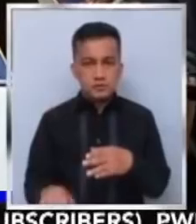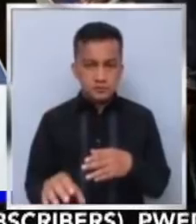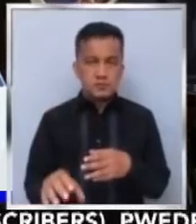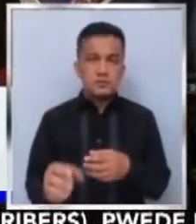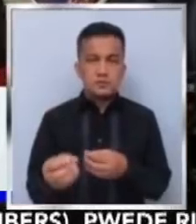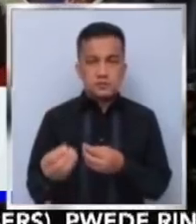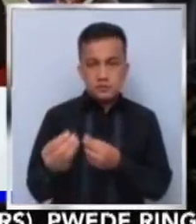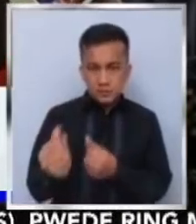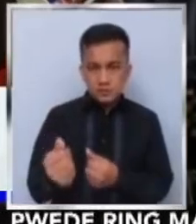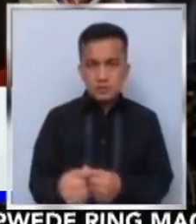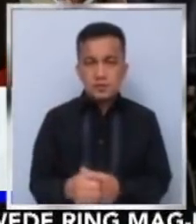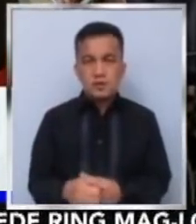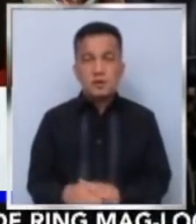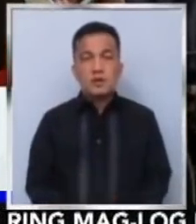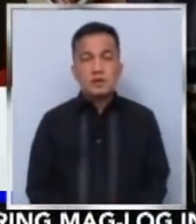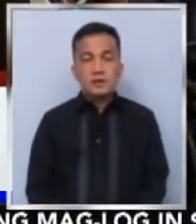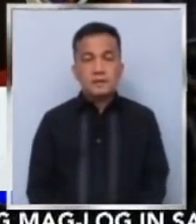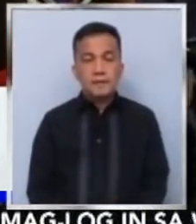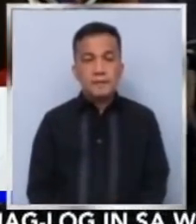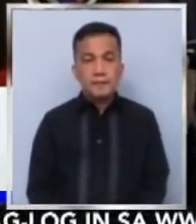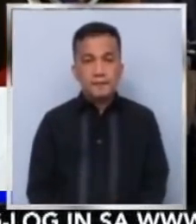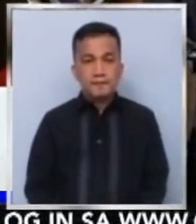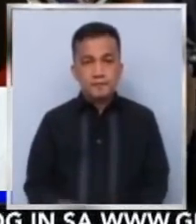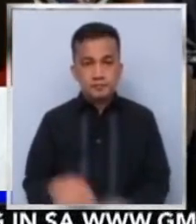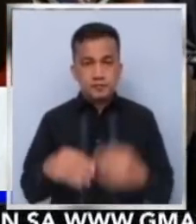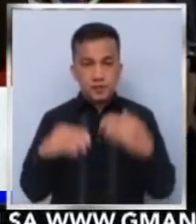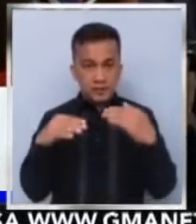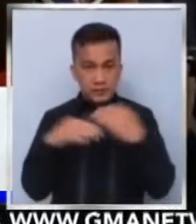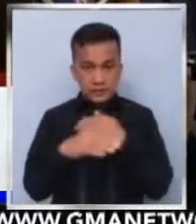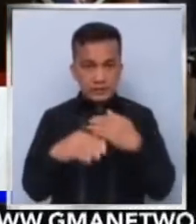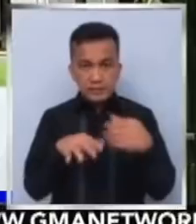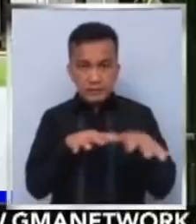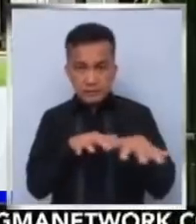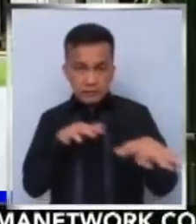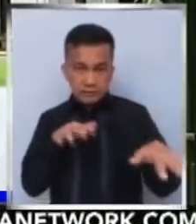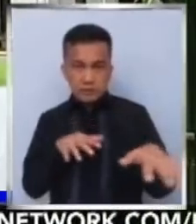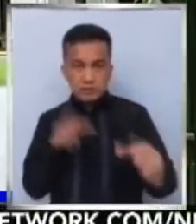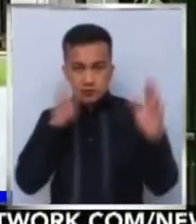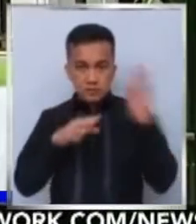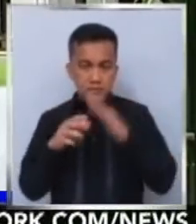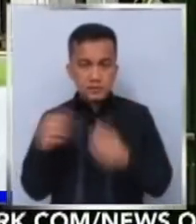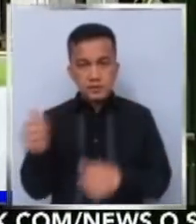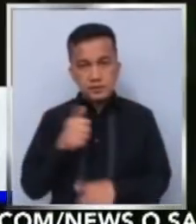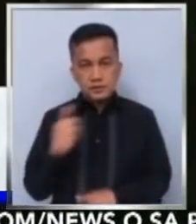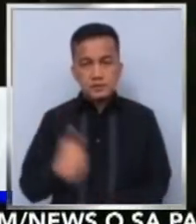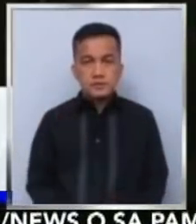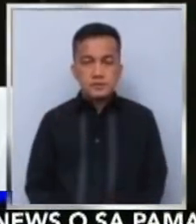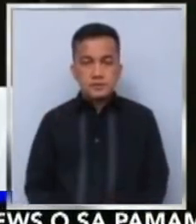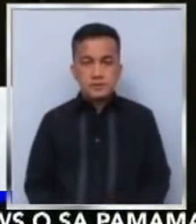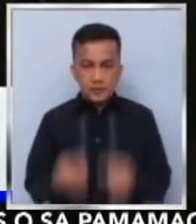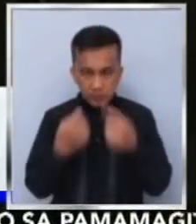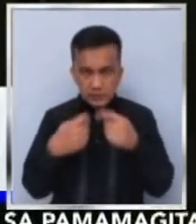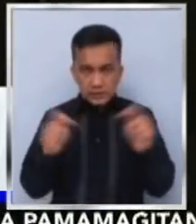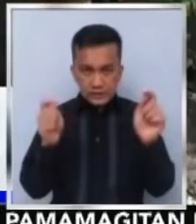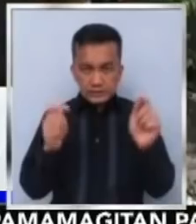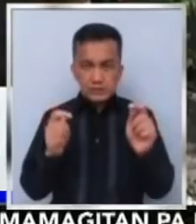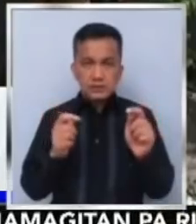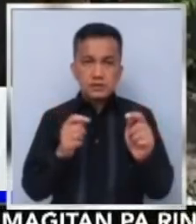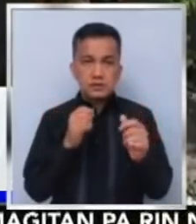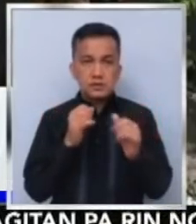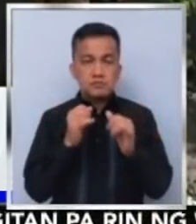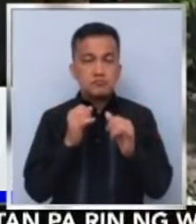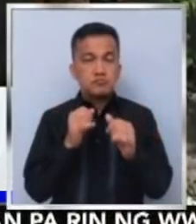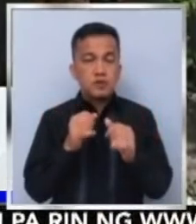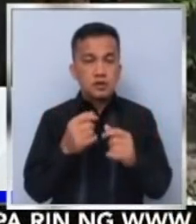nasolusyonan yung traffic at saka yung sa problema ng transportasyon. Sinusubukan pa naming kunin ang pahayag ng Malacanang at